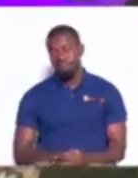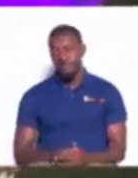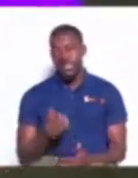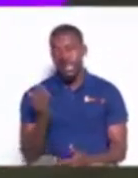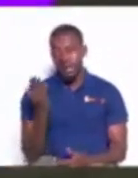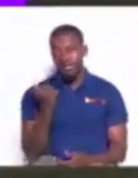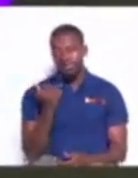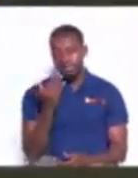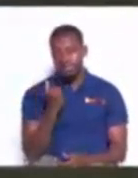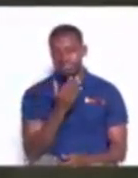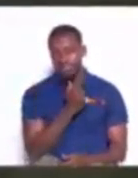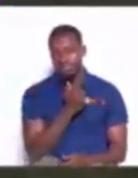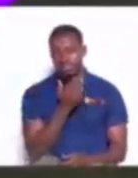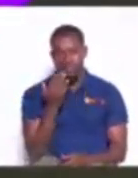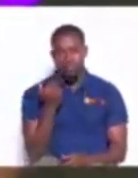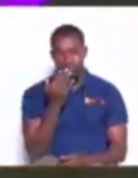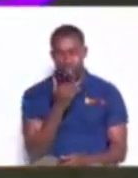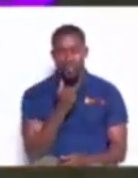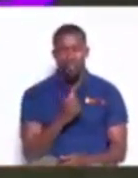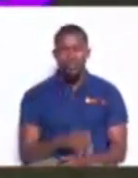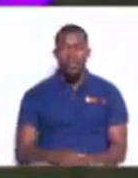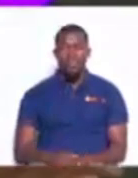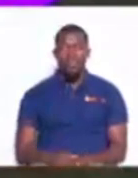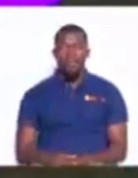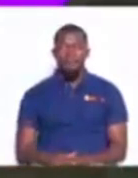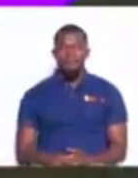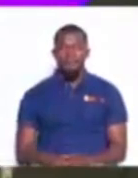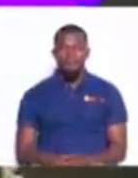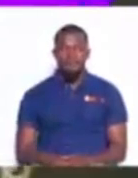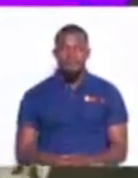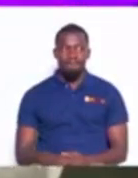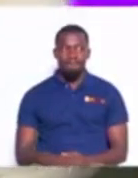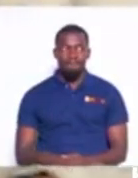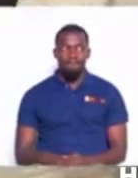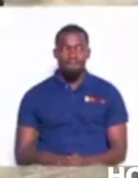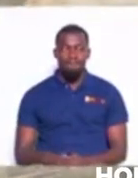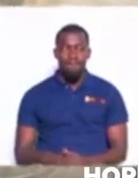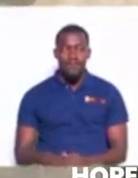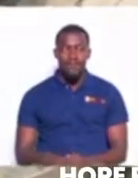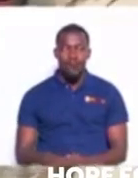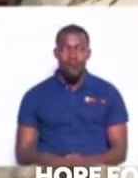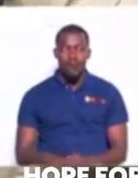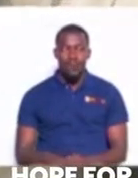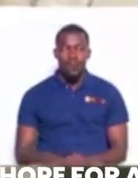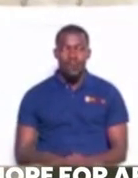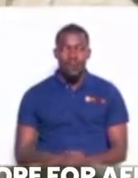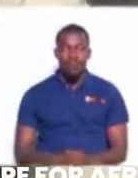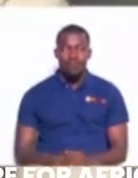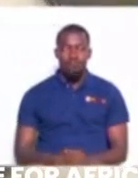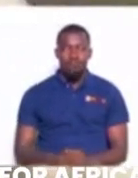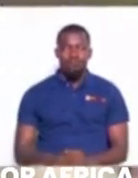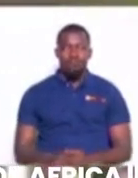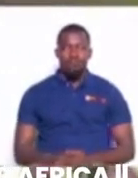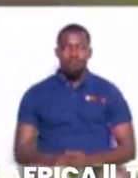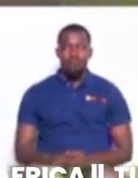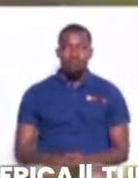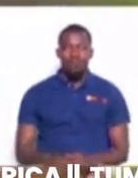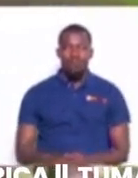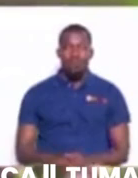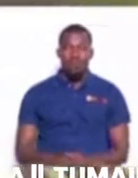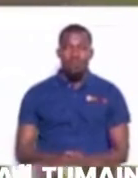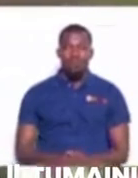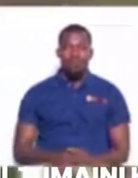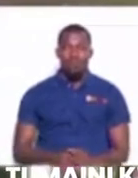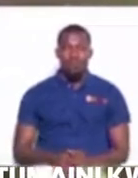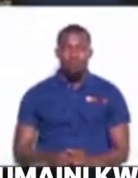sogea huku bado kuna watu wengi kule, sogea upande huu, naomba msogee huku. Yes, namna hiyo,